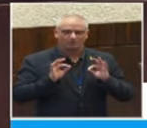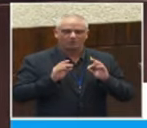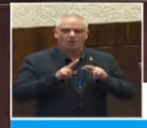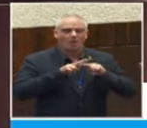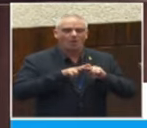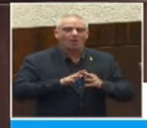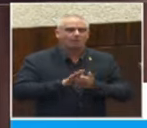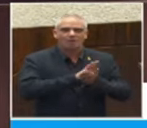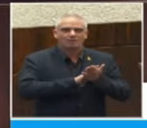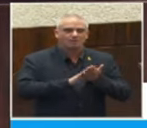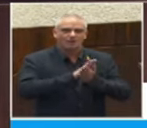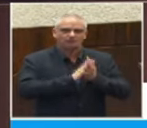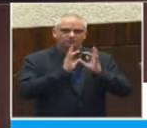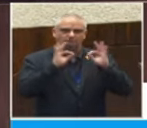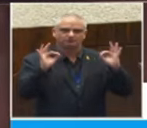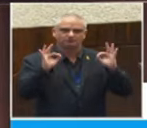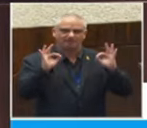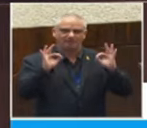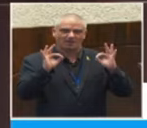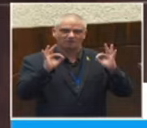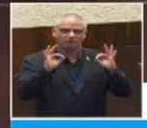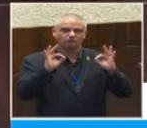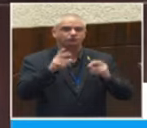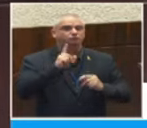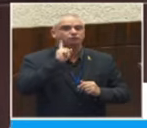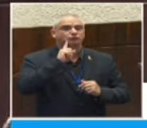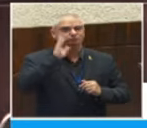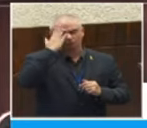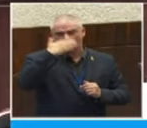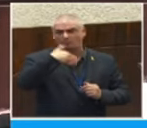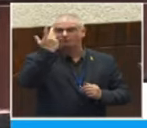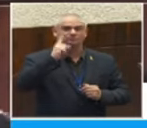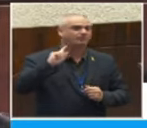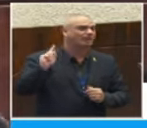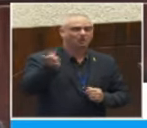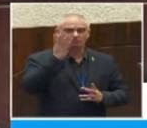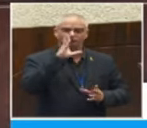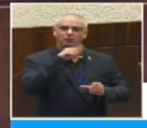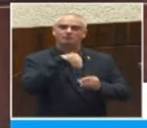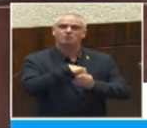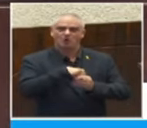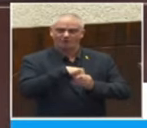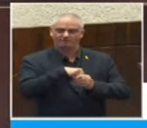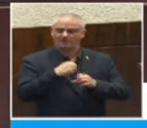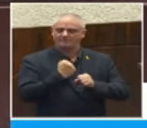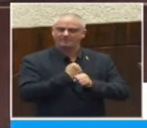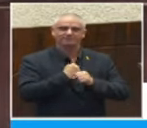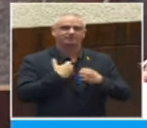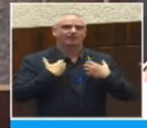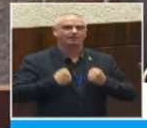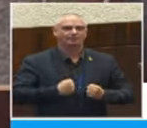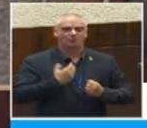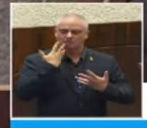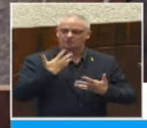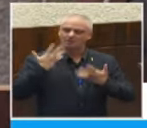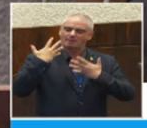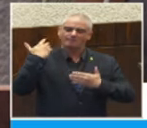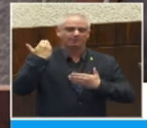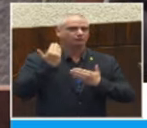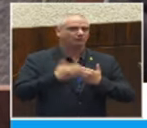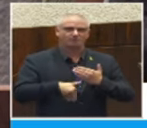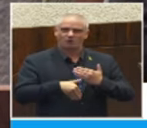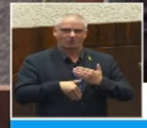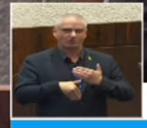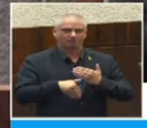דבר. שמות שהיו מוכרים לכל מי שהיה מעורב בעשייה הביטחונית בעשורים האחרונים